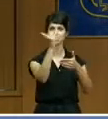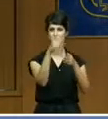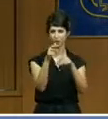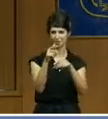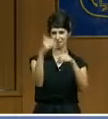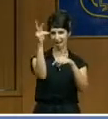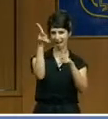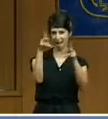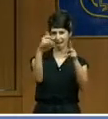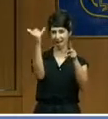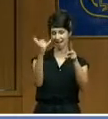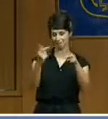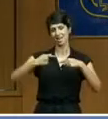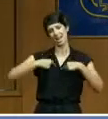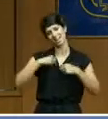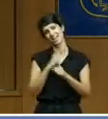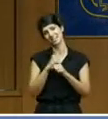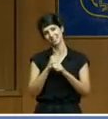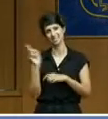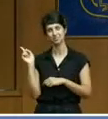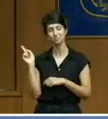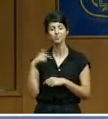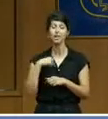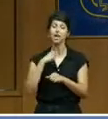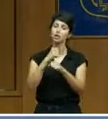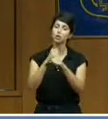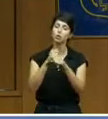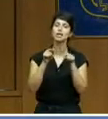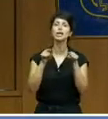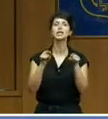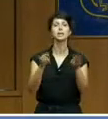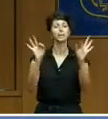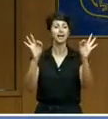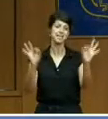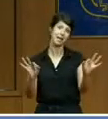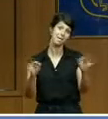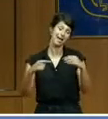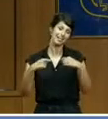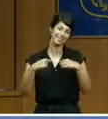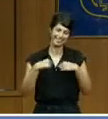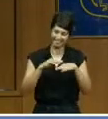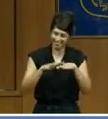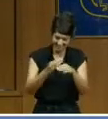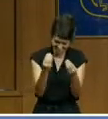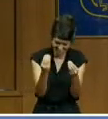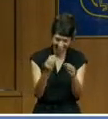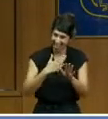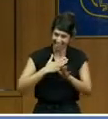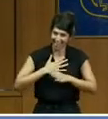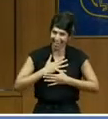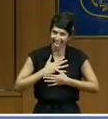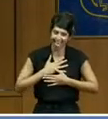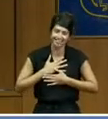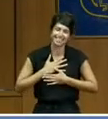שתראו עכשיו הם מעשה ידיי. אני עושה זאת, בעצם אני,